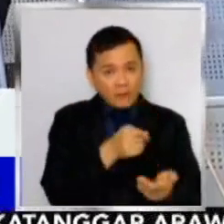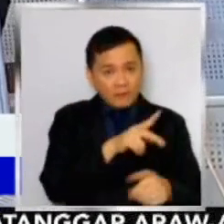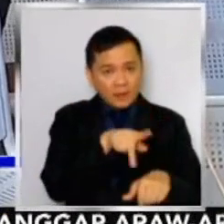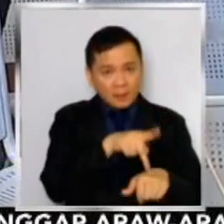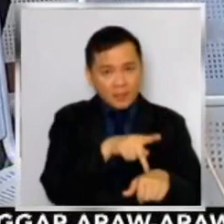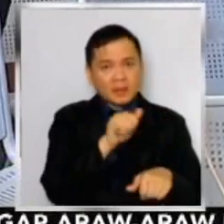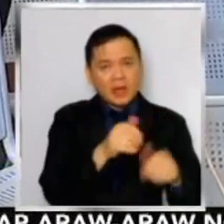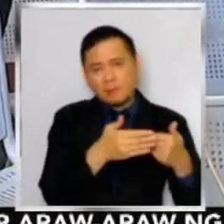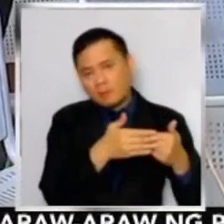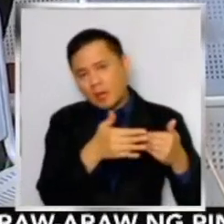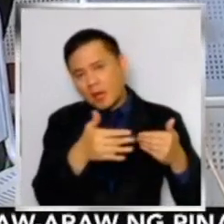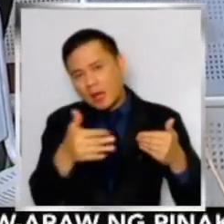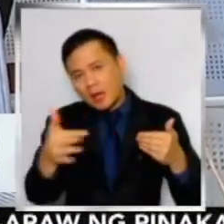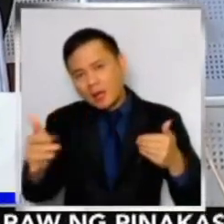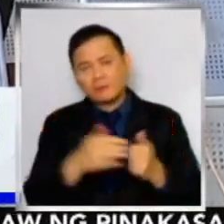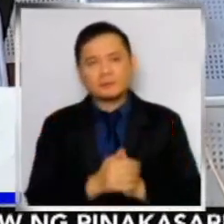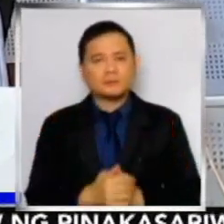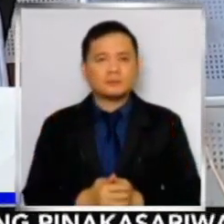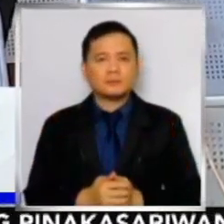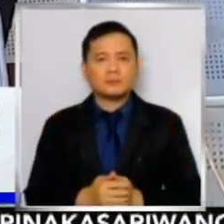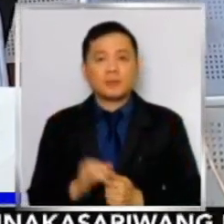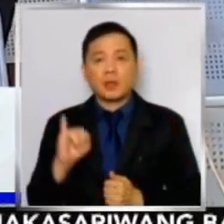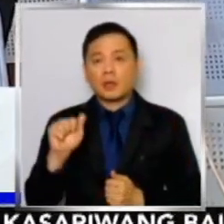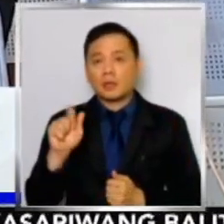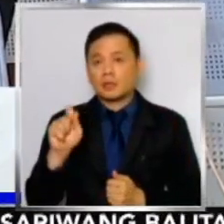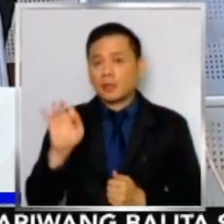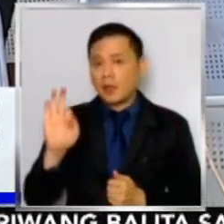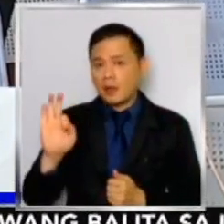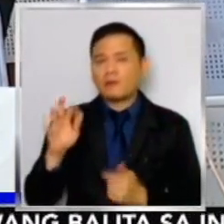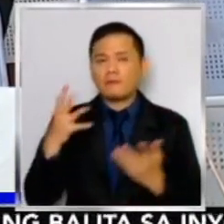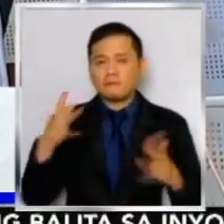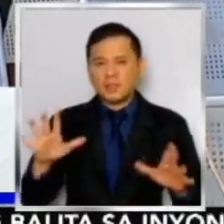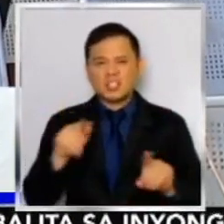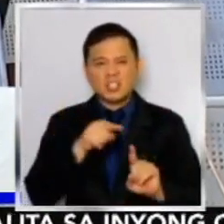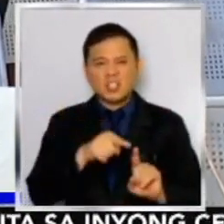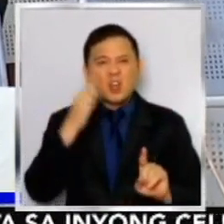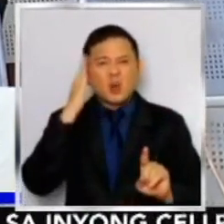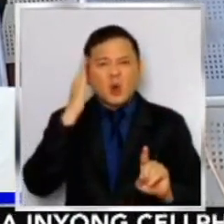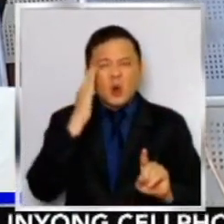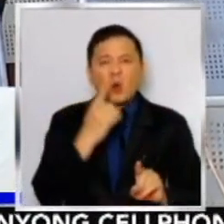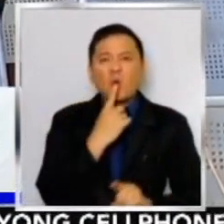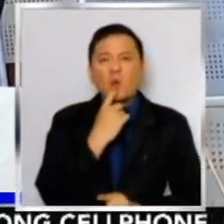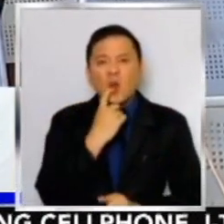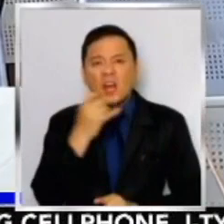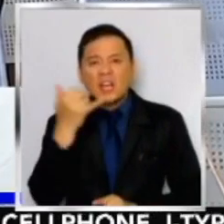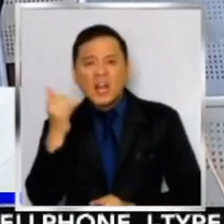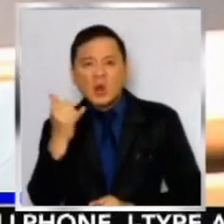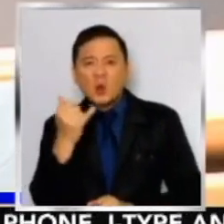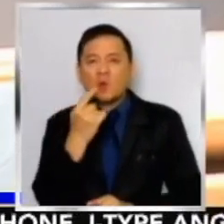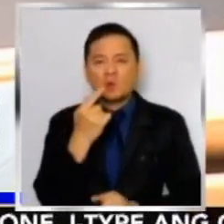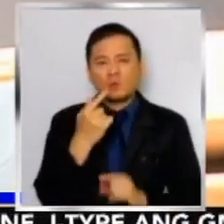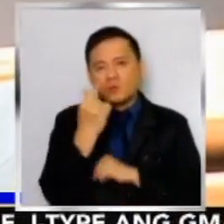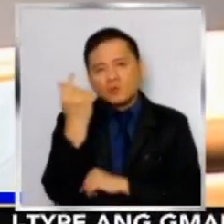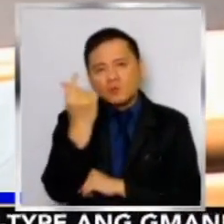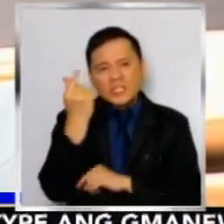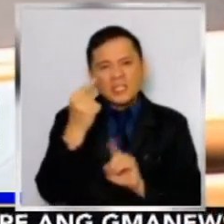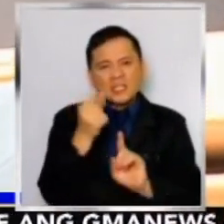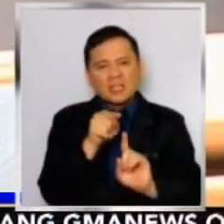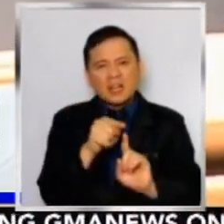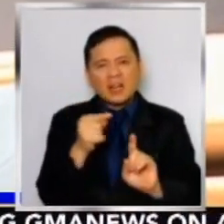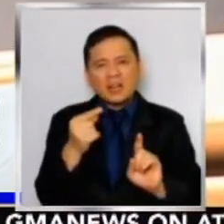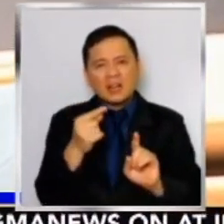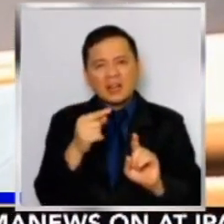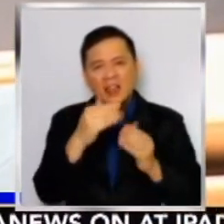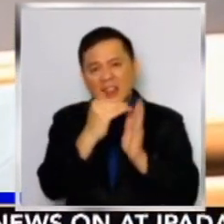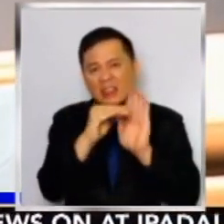Pansamantala na rin sinuspindi ng IATF ang classification sa red, yellow o green list sa mga bansa pinanggagalingan ng mga foreign travelers. Kapag naman hindi